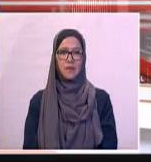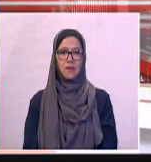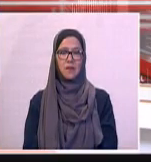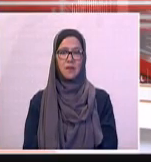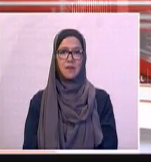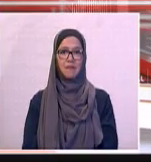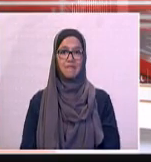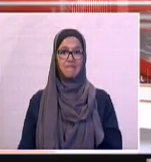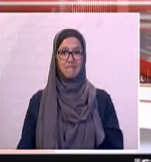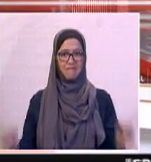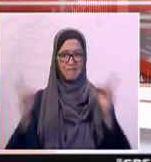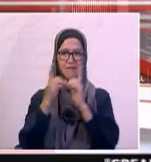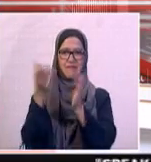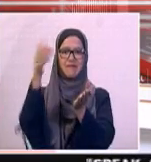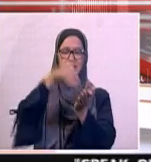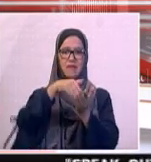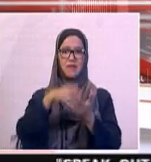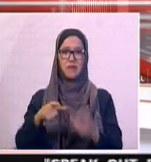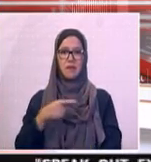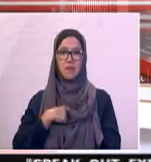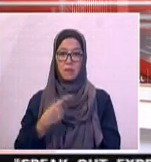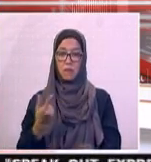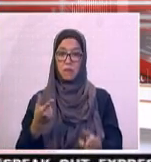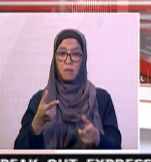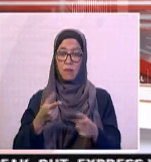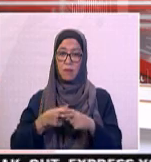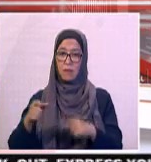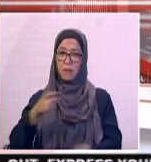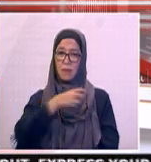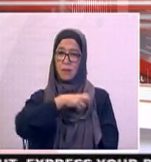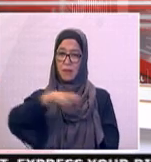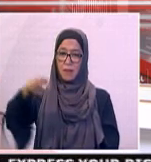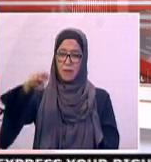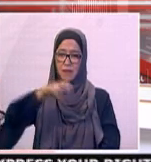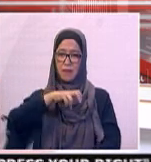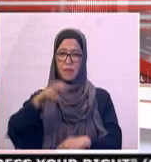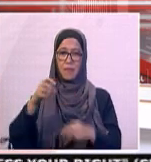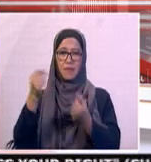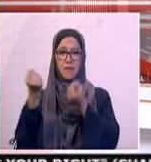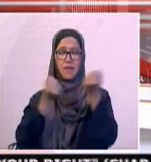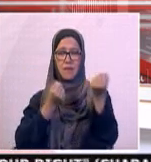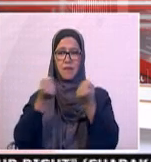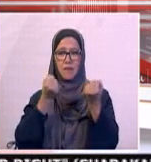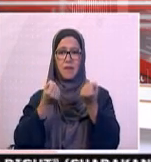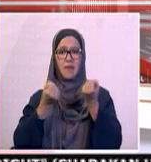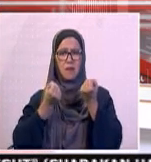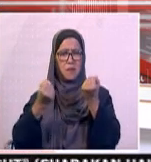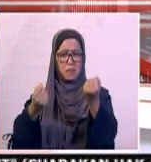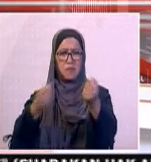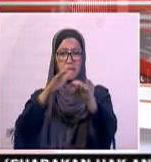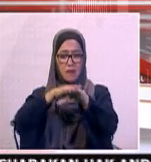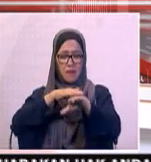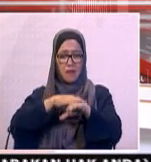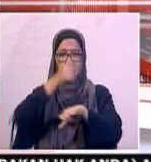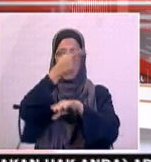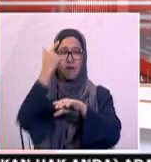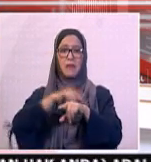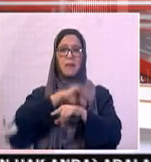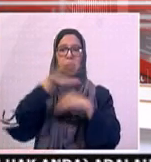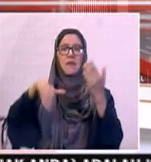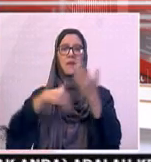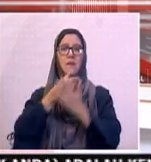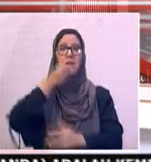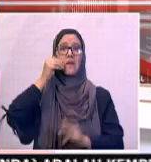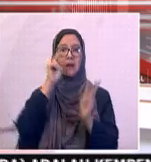Bersua kembali. Saudara, aliran trafik di Lebuh Raya Utama dilaporkan bergerak perlahan petang ini berikutan orang ramai pulang ke kampung halaman